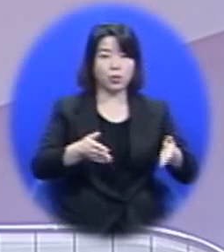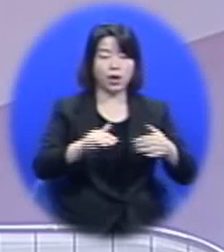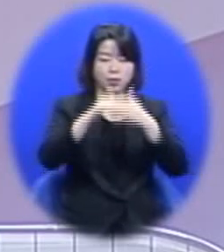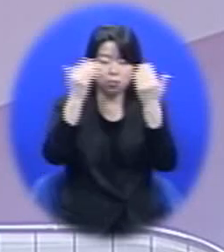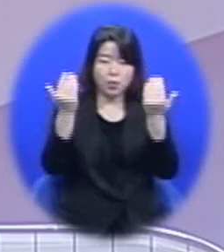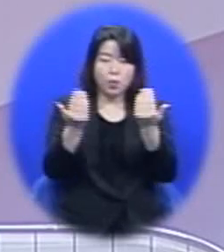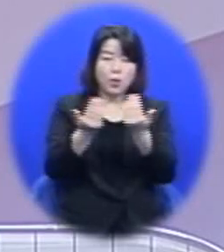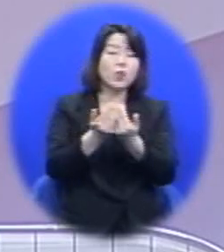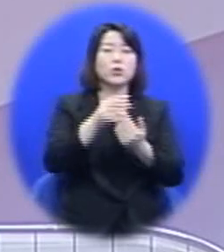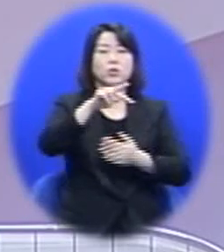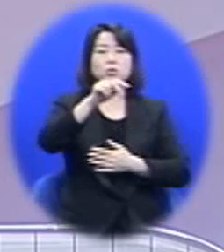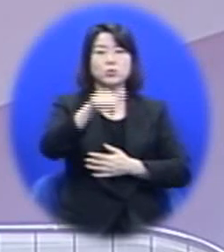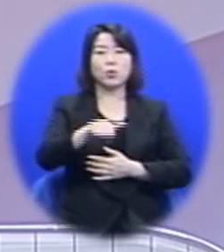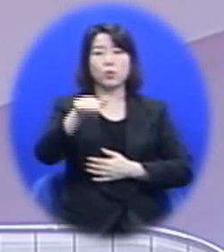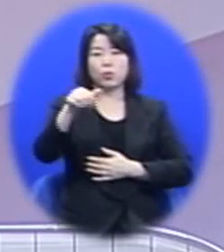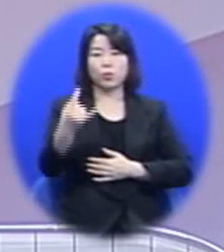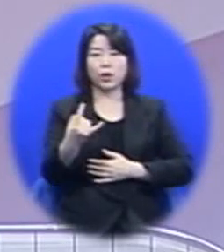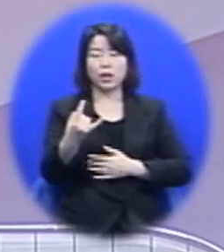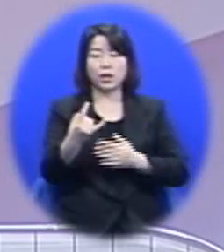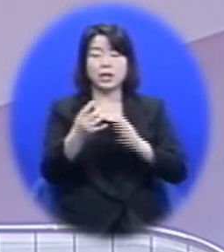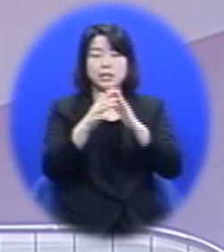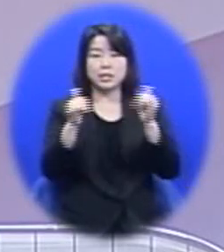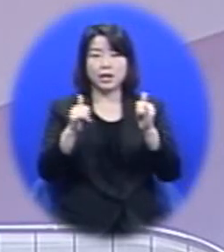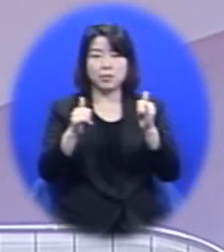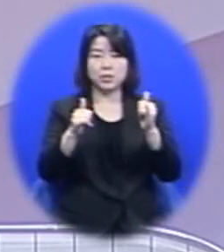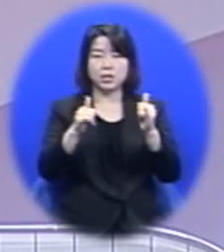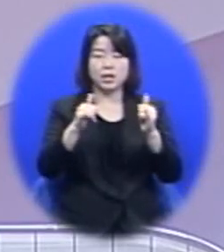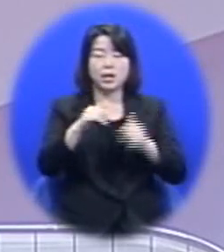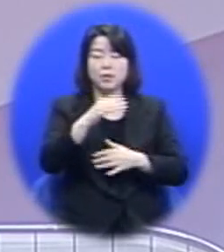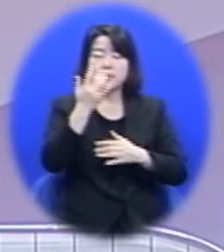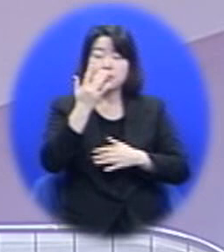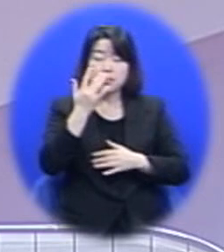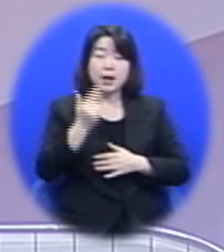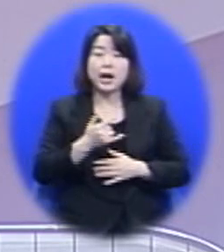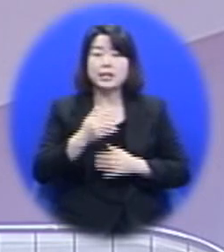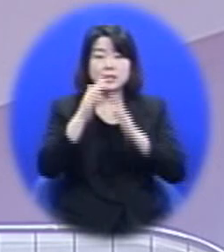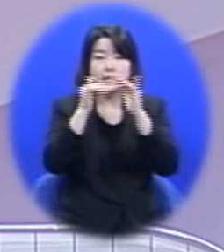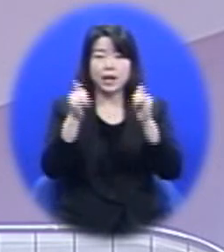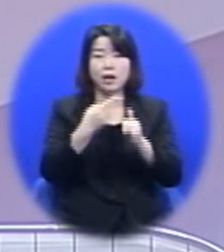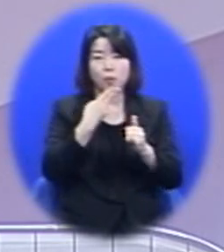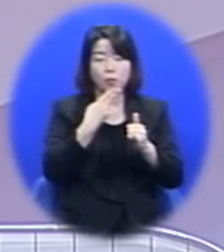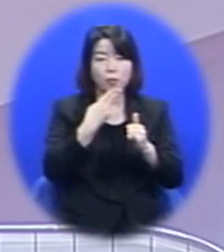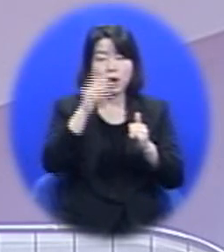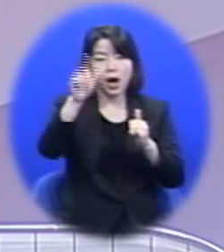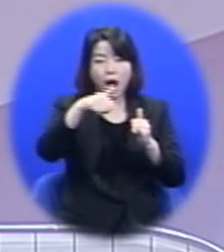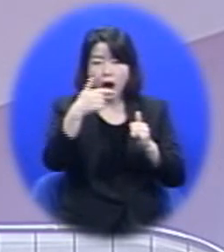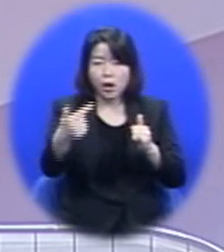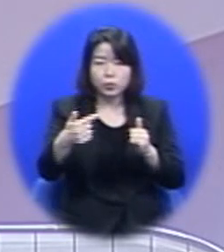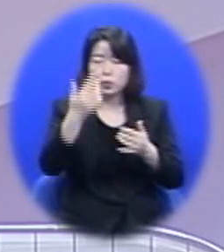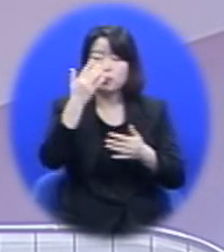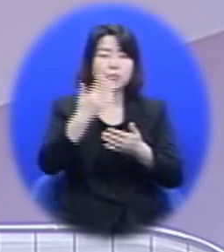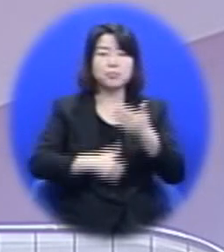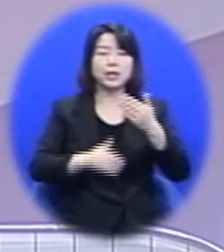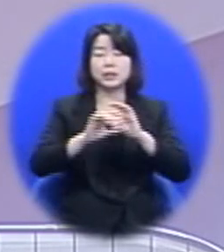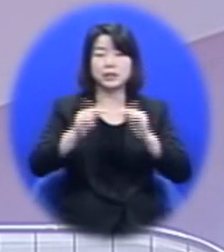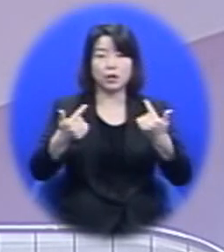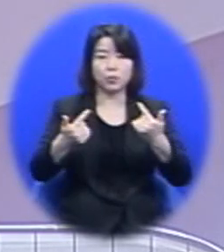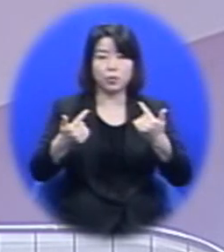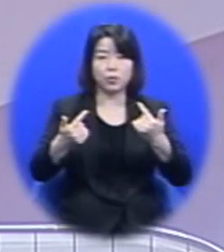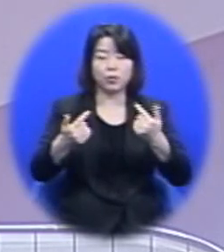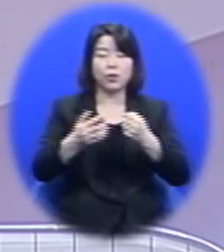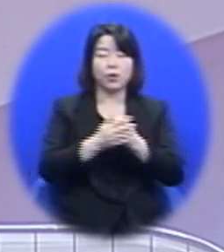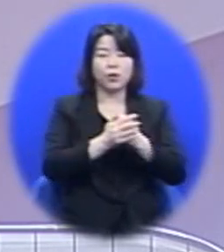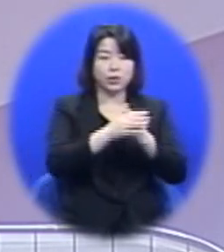속해원들이 하루도 빠지지 않고 다 영성일기를 쓴 속해 상의 담임 목사와 밥 먹는